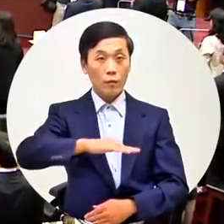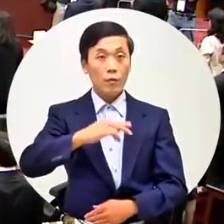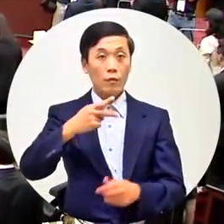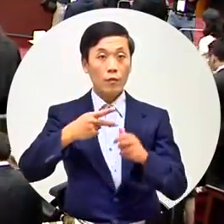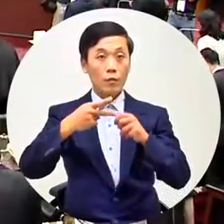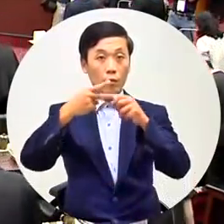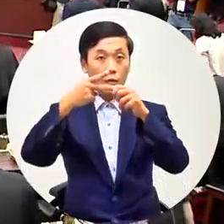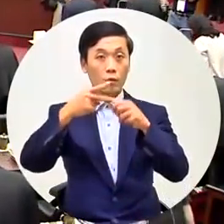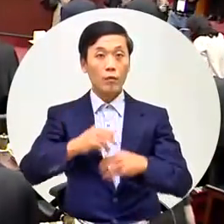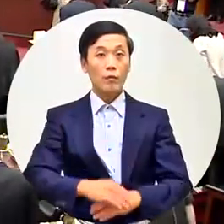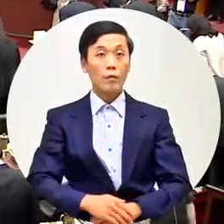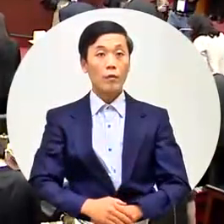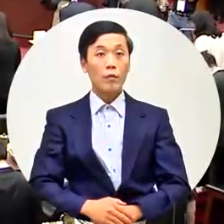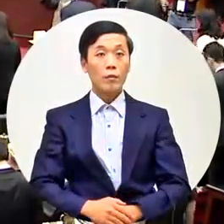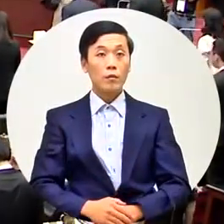三鞠躬。